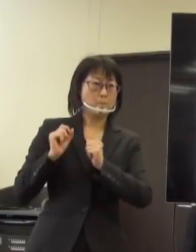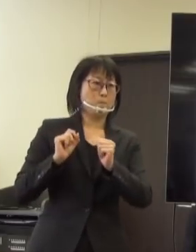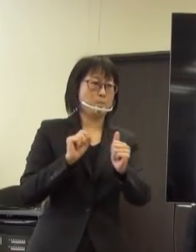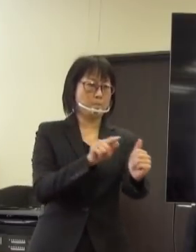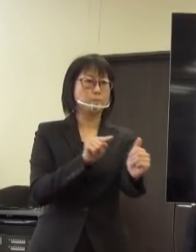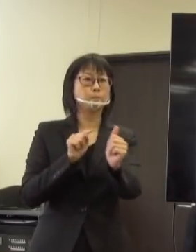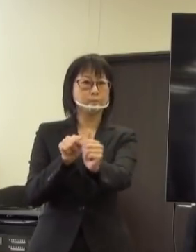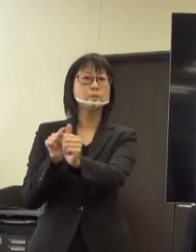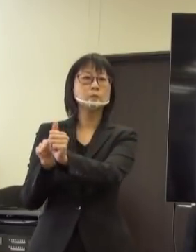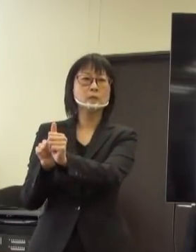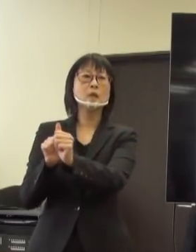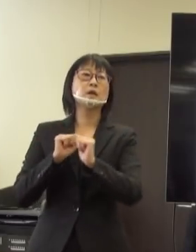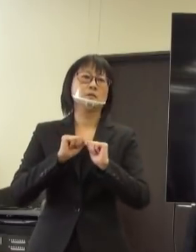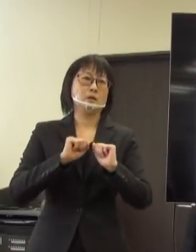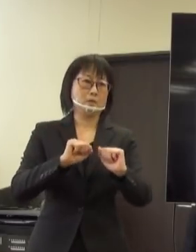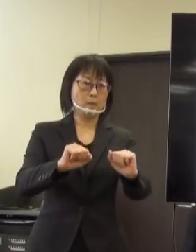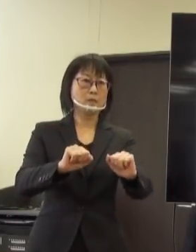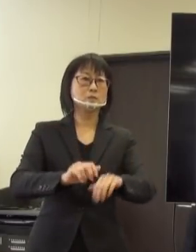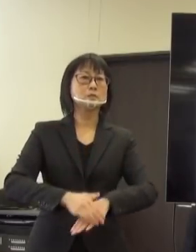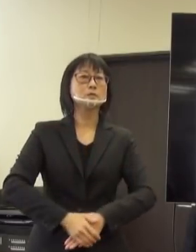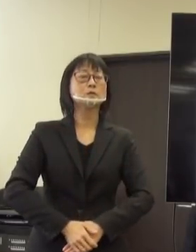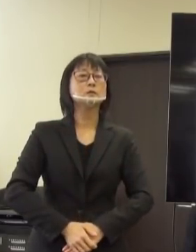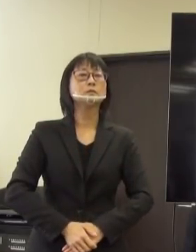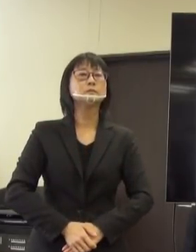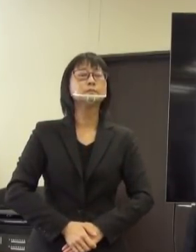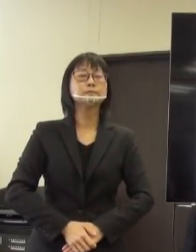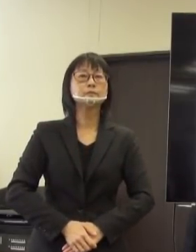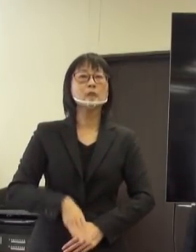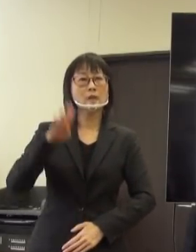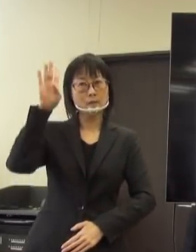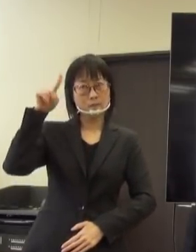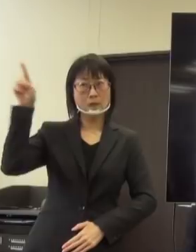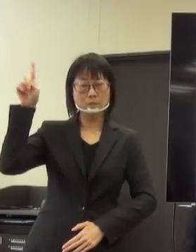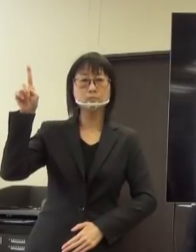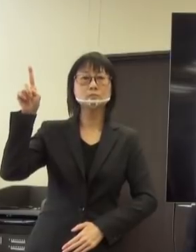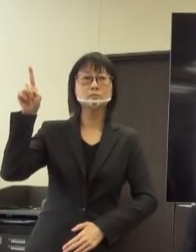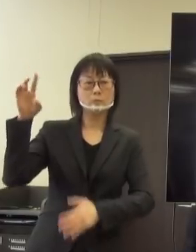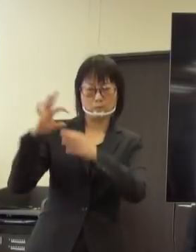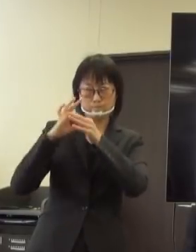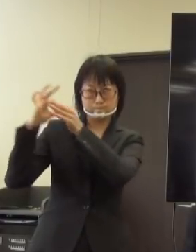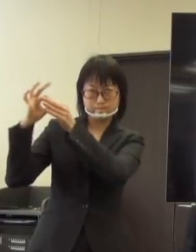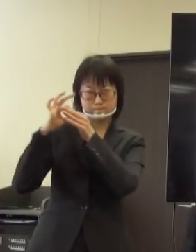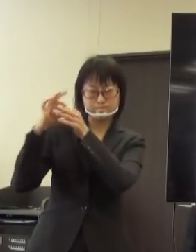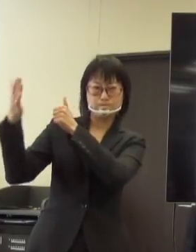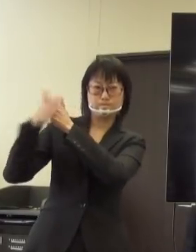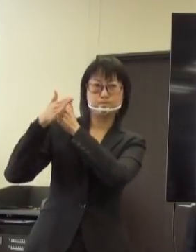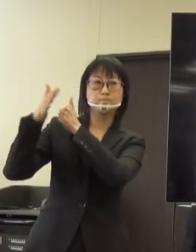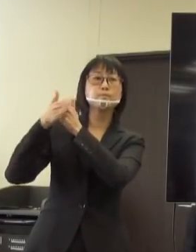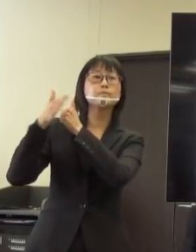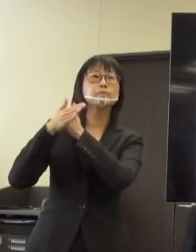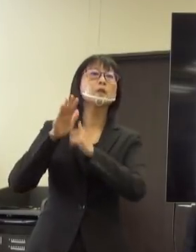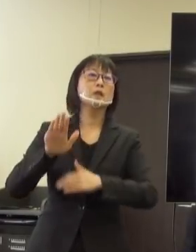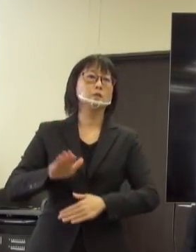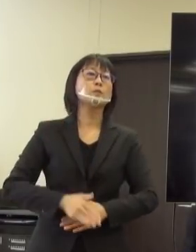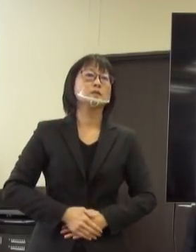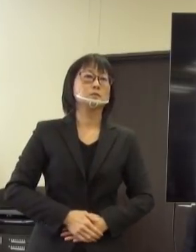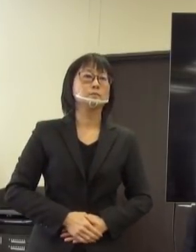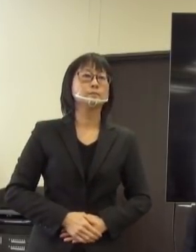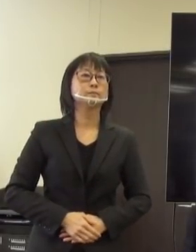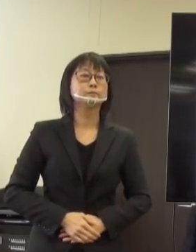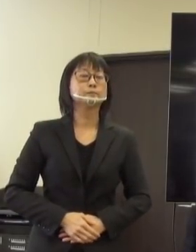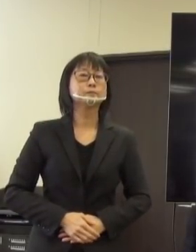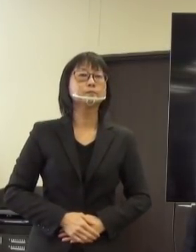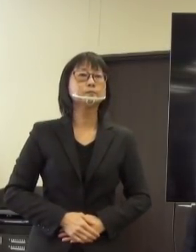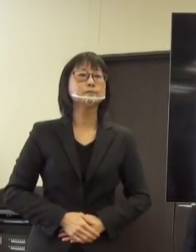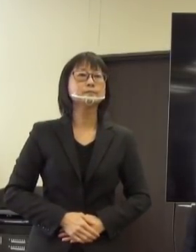。こういった点で、県との連携強化を図ってまいります。また本市も、検査の、